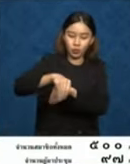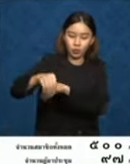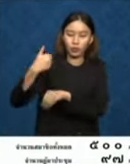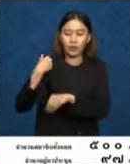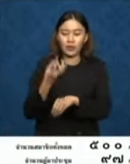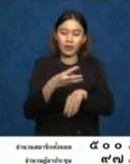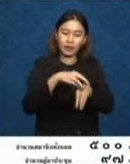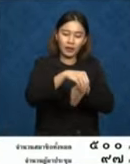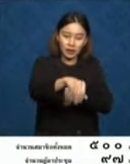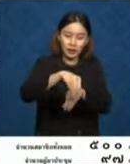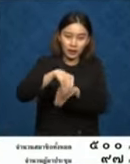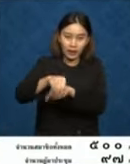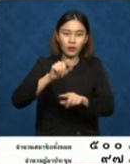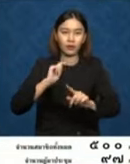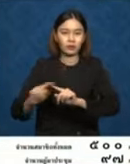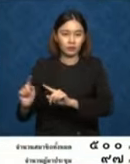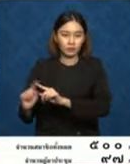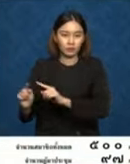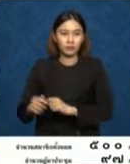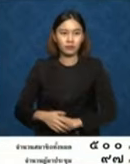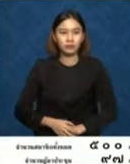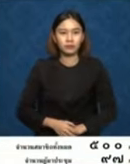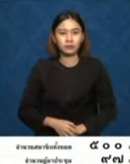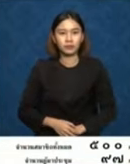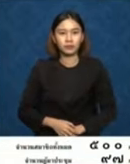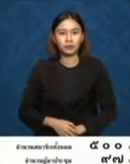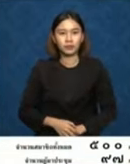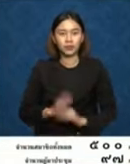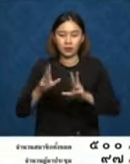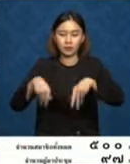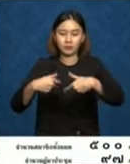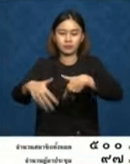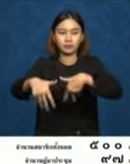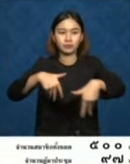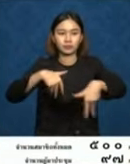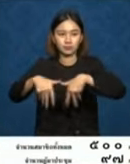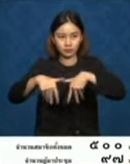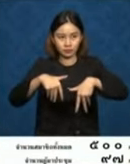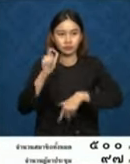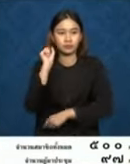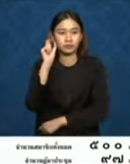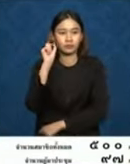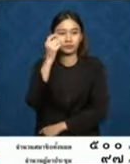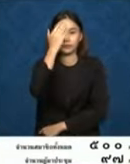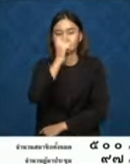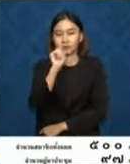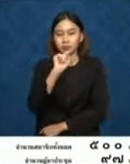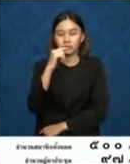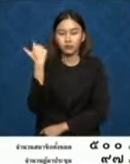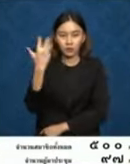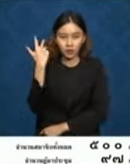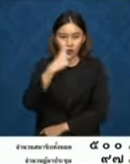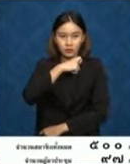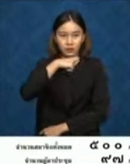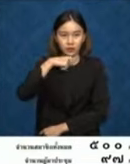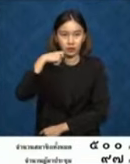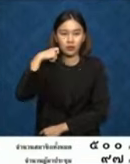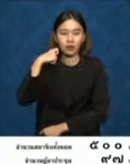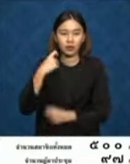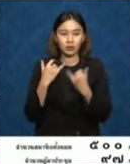าข้าวและพืชล้มลุกต่างๆให้กับพี่น้องประชาชนเป็นการเร่งด่วนเพราะว่าภัยแล้งกำลังเข้